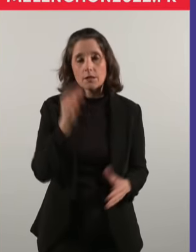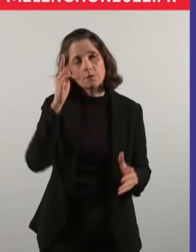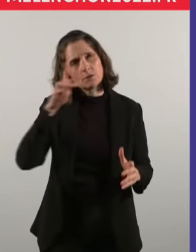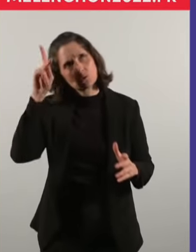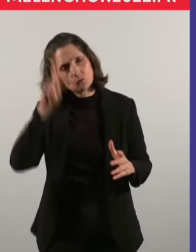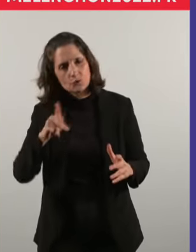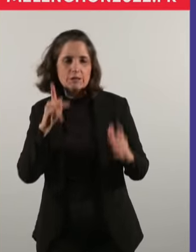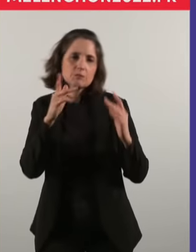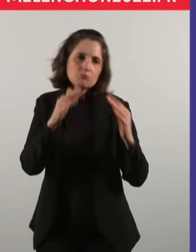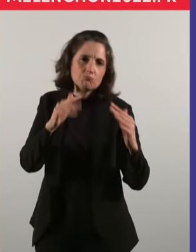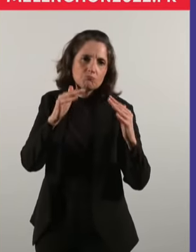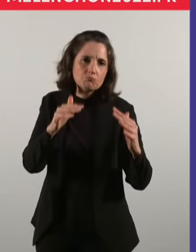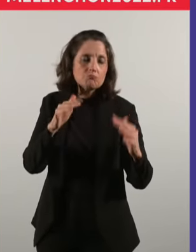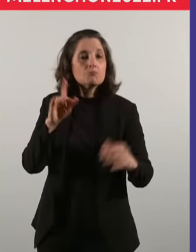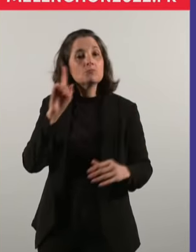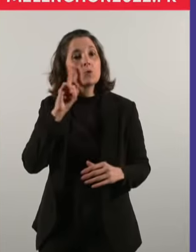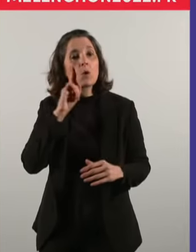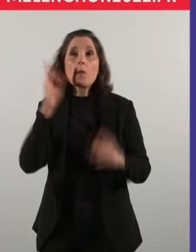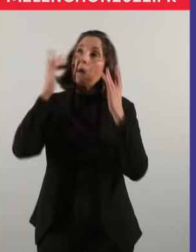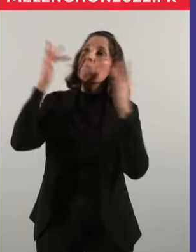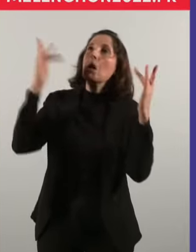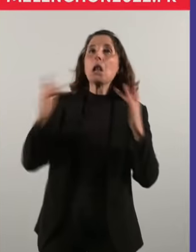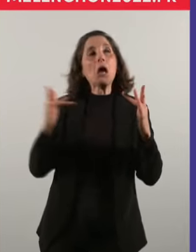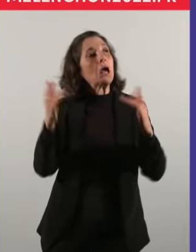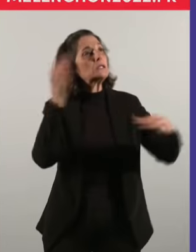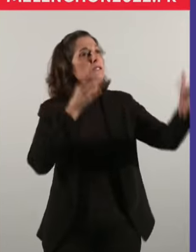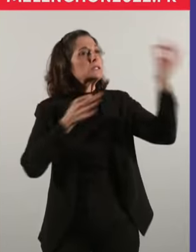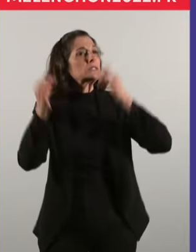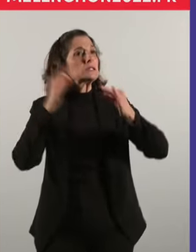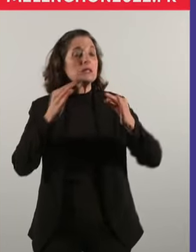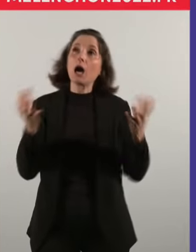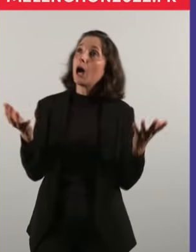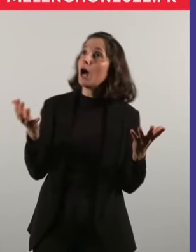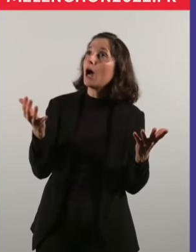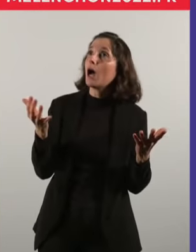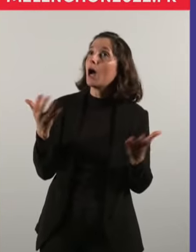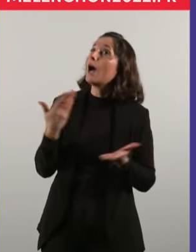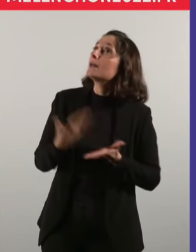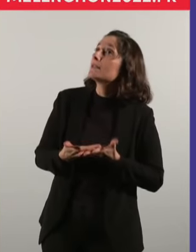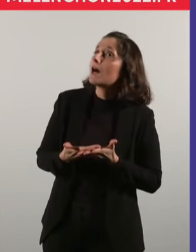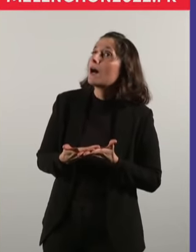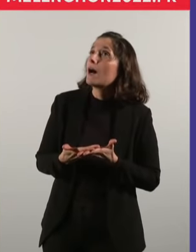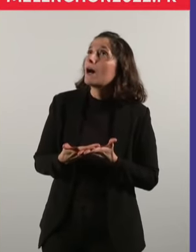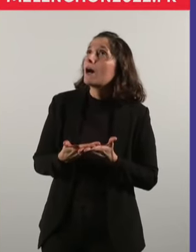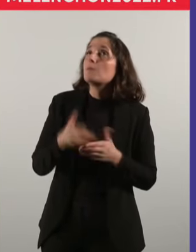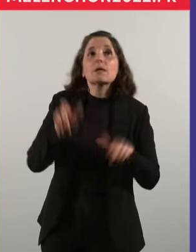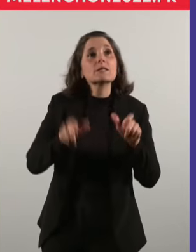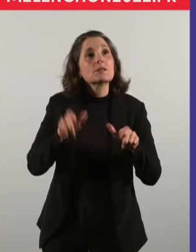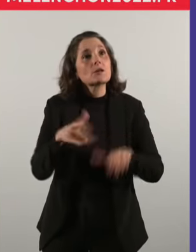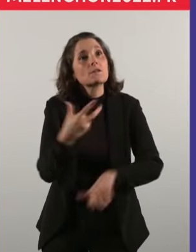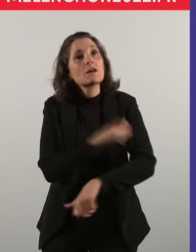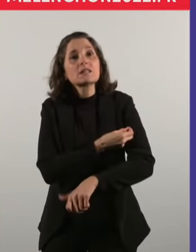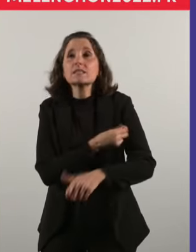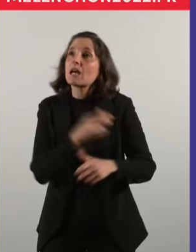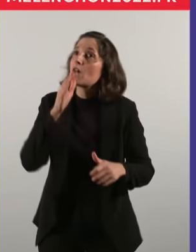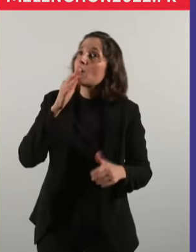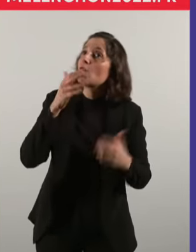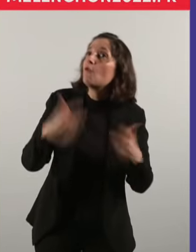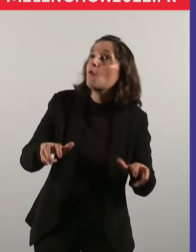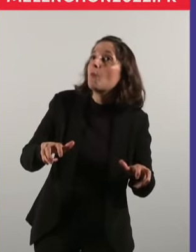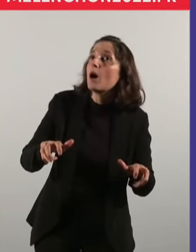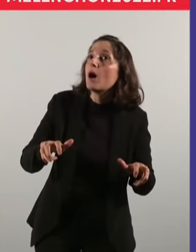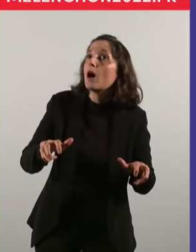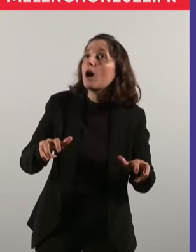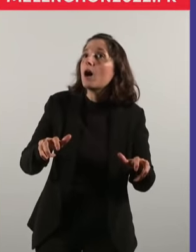que les mêmes gros malins sont venus derrière dire « Ah oui, pendant qu'on y est, à propos, ceux qui ne veulent pas se vacciner, est-ce qu'on les accueille quand même dans